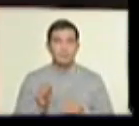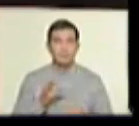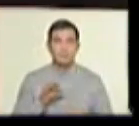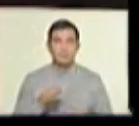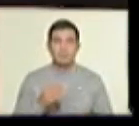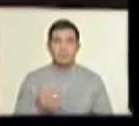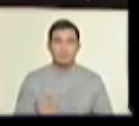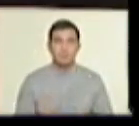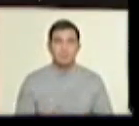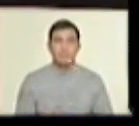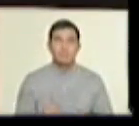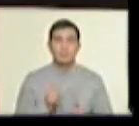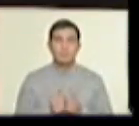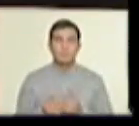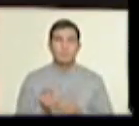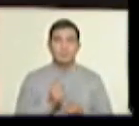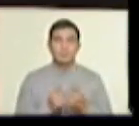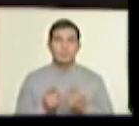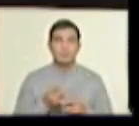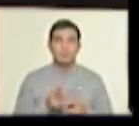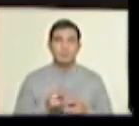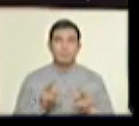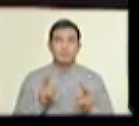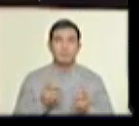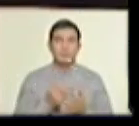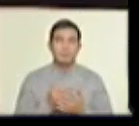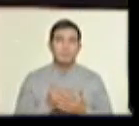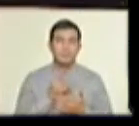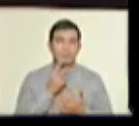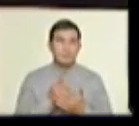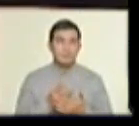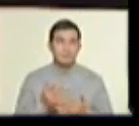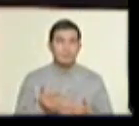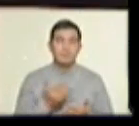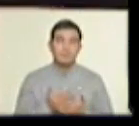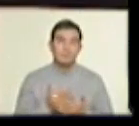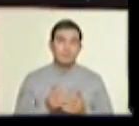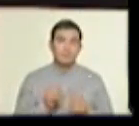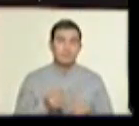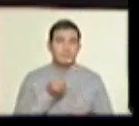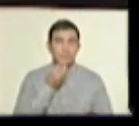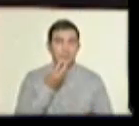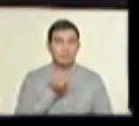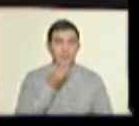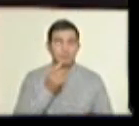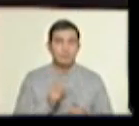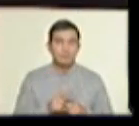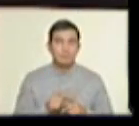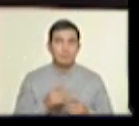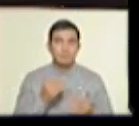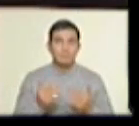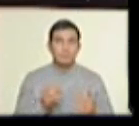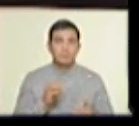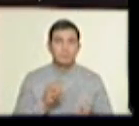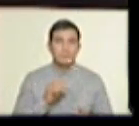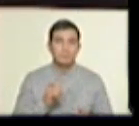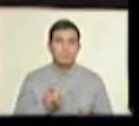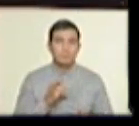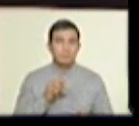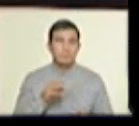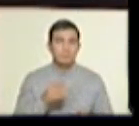otlar. Keling, har bittasini misollar bilan ko'rib chiqamiz. Masalan, gul so'zi sodda tub ot